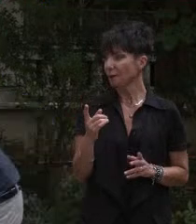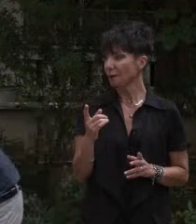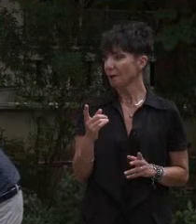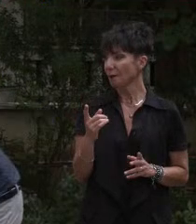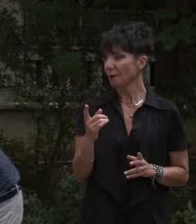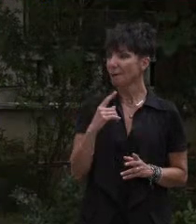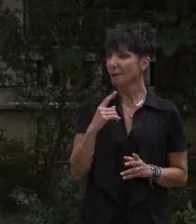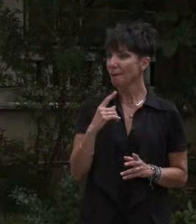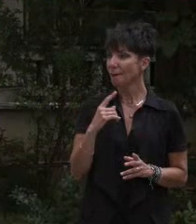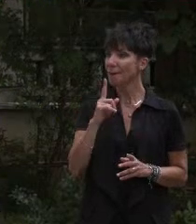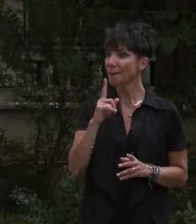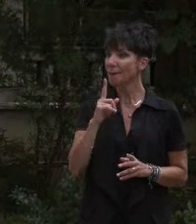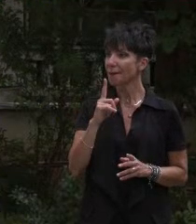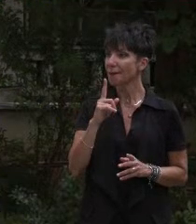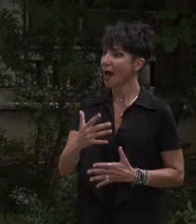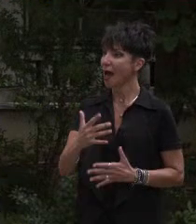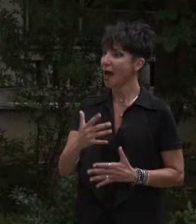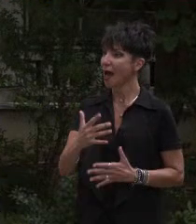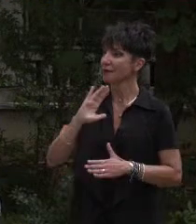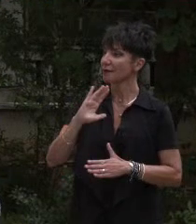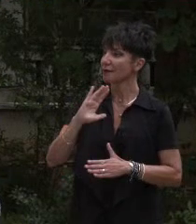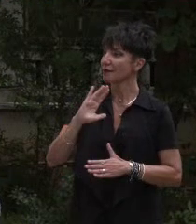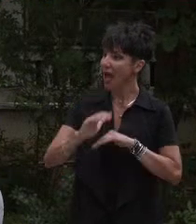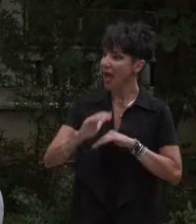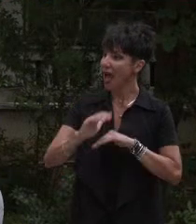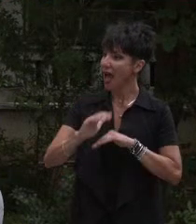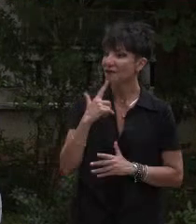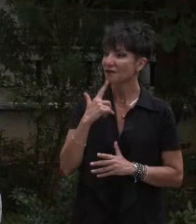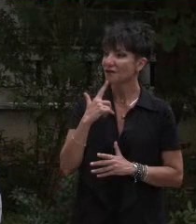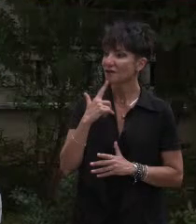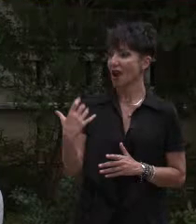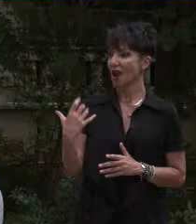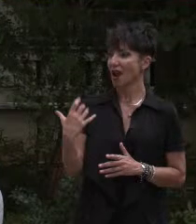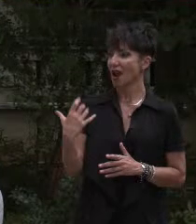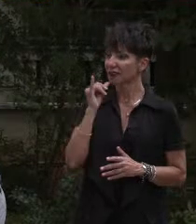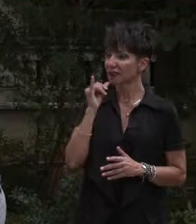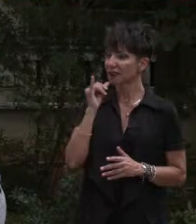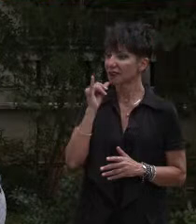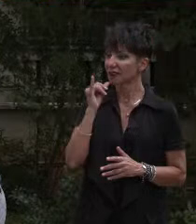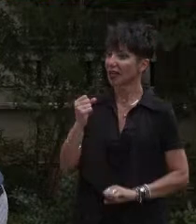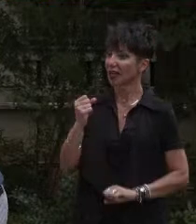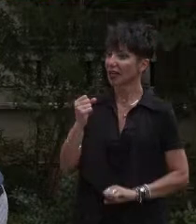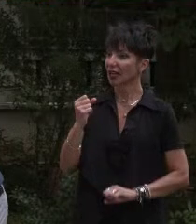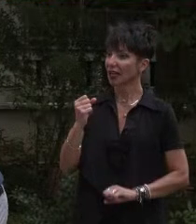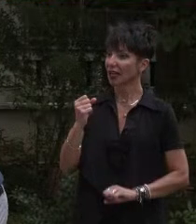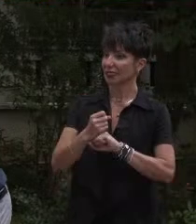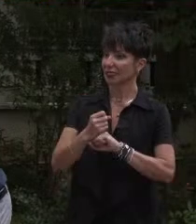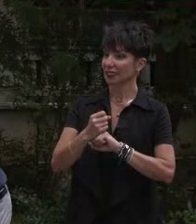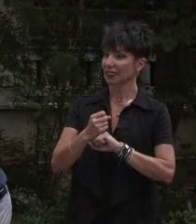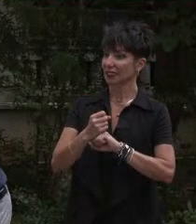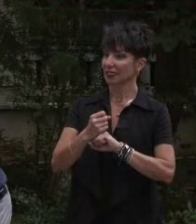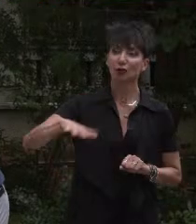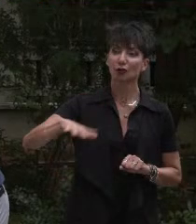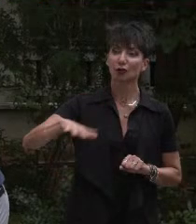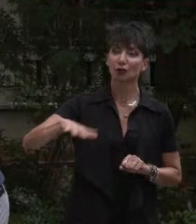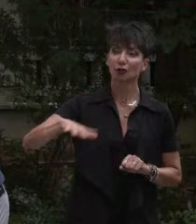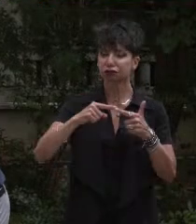με την αγάπη σας, το ενδιαφέρον σας και τη στήριξη σε όλους τους